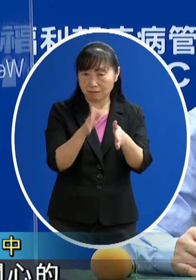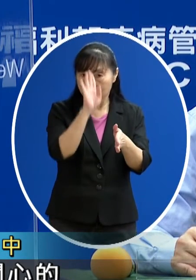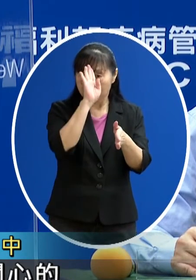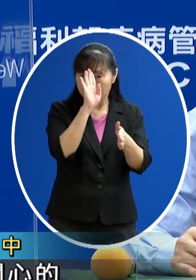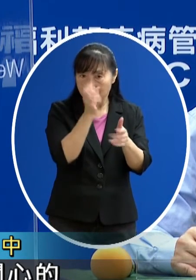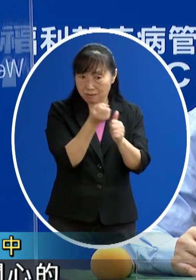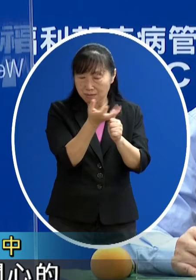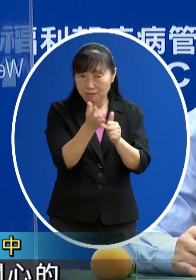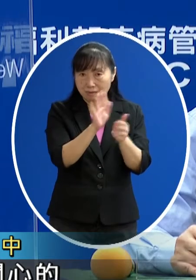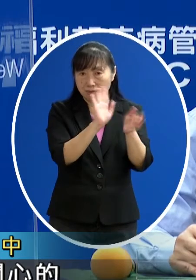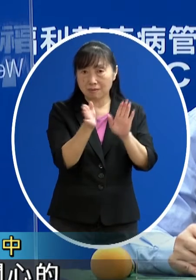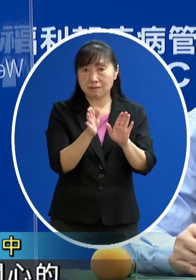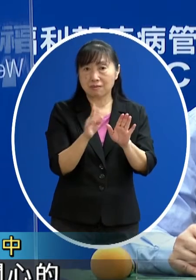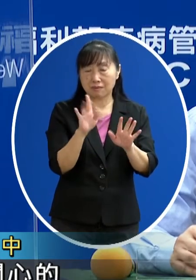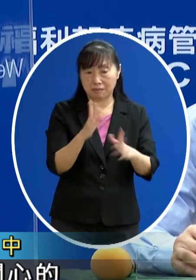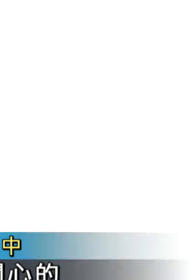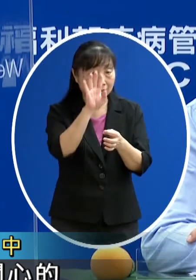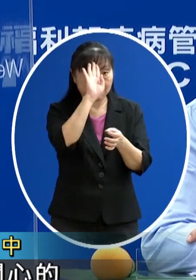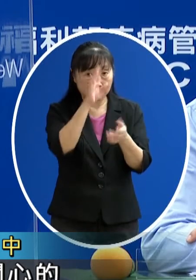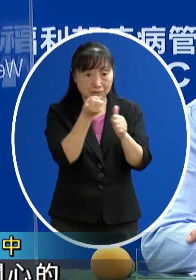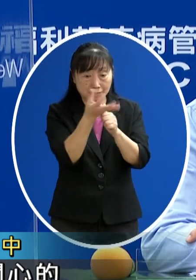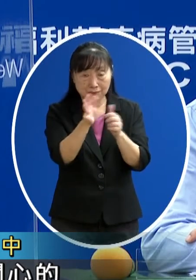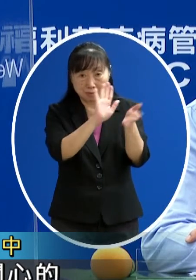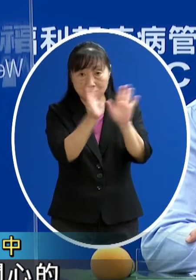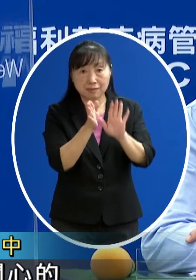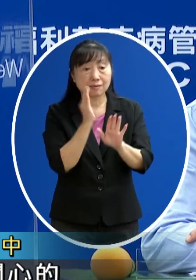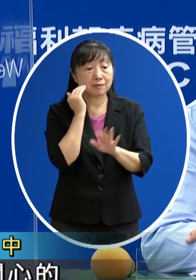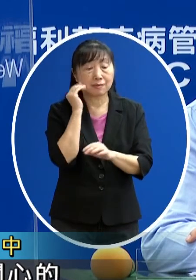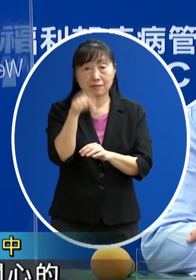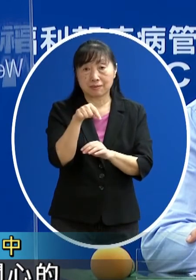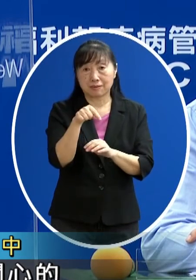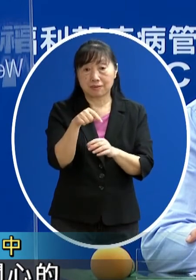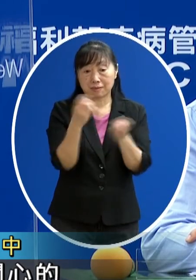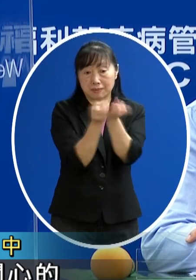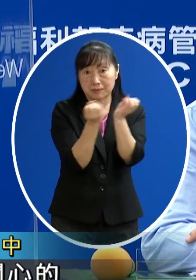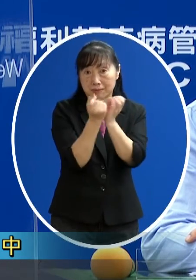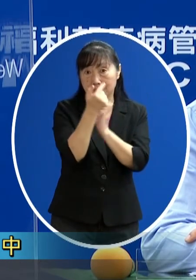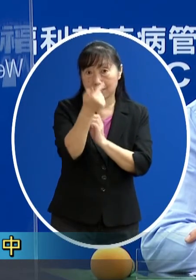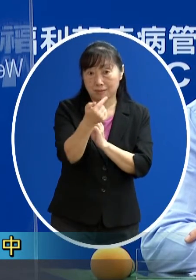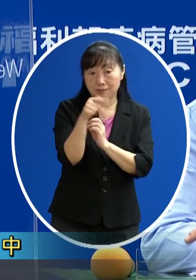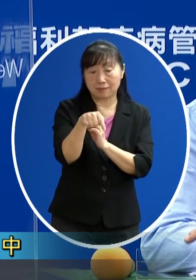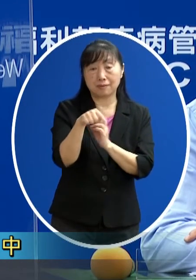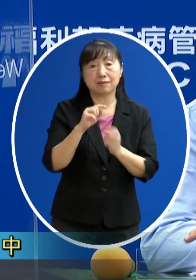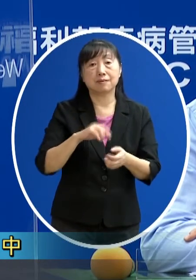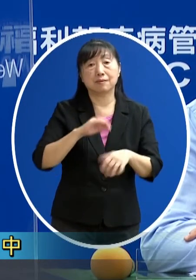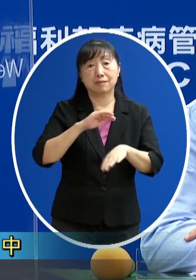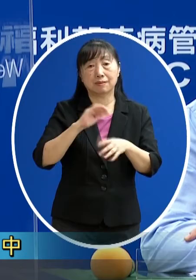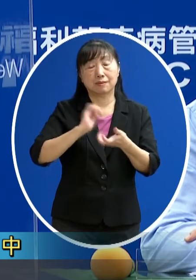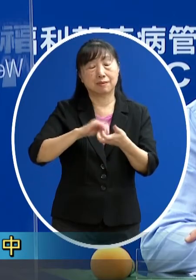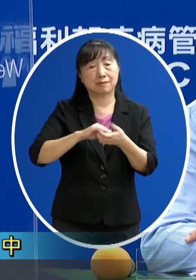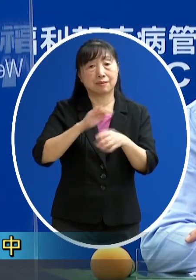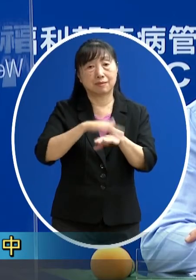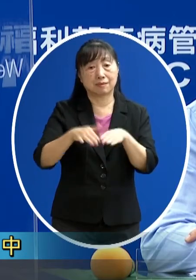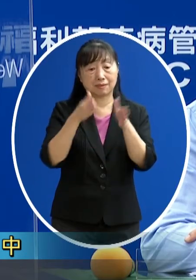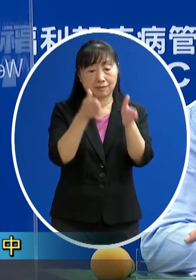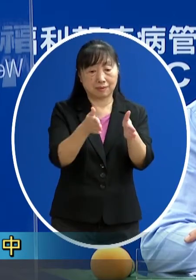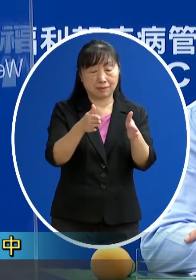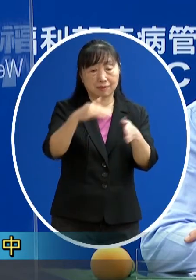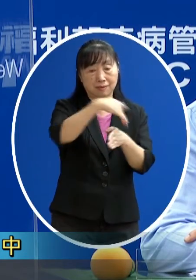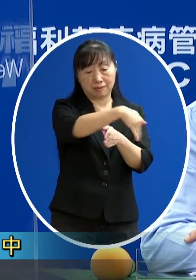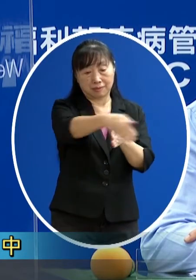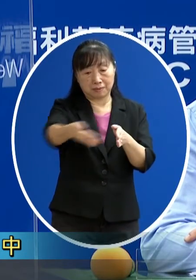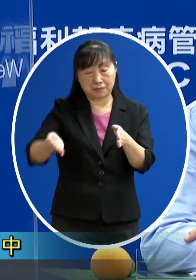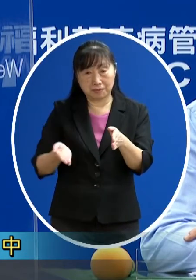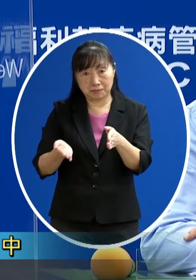还是我们现在目前最关心的。如果是特别的一个热区的话，那也许会展开一些防堵围堵